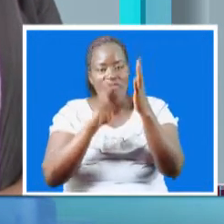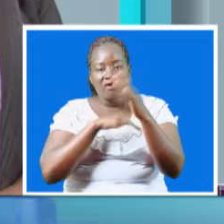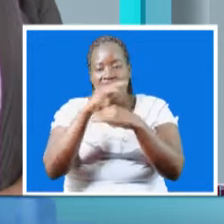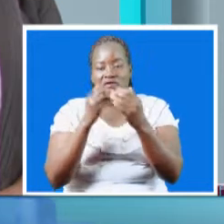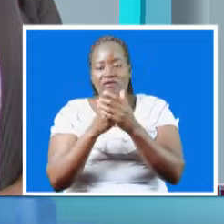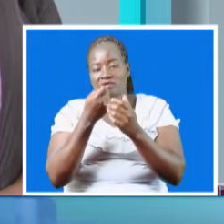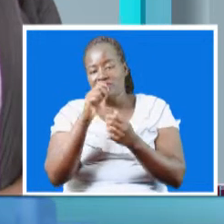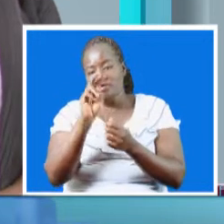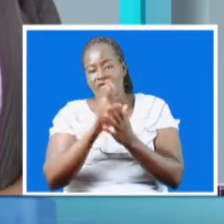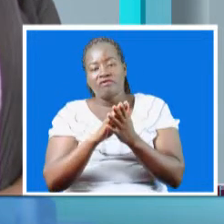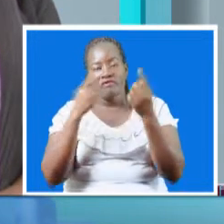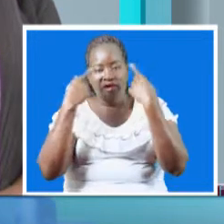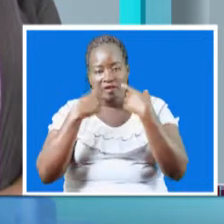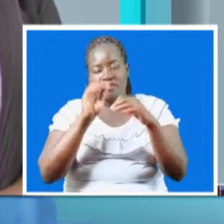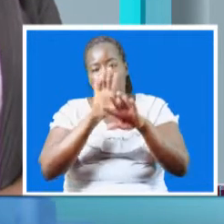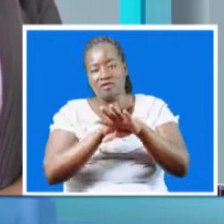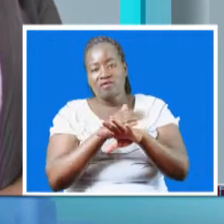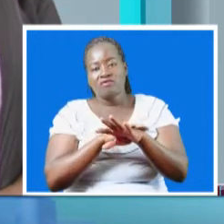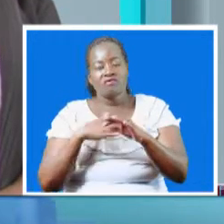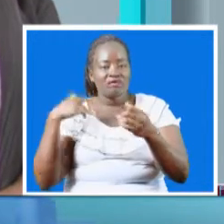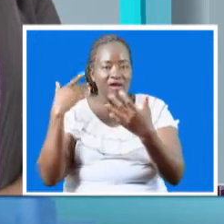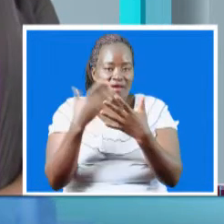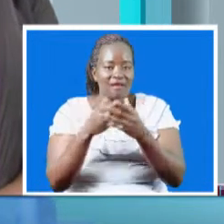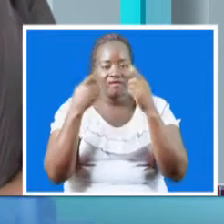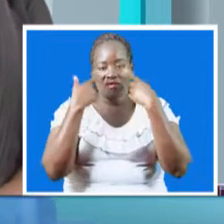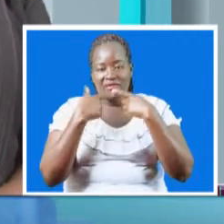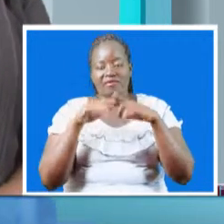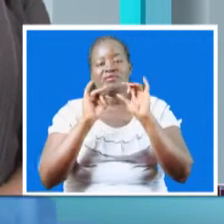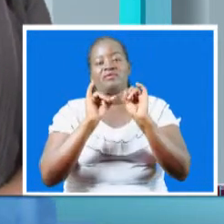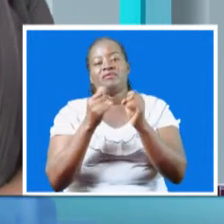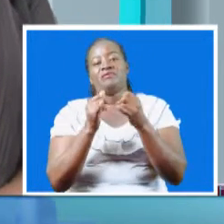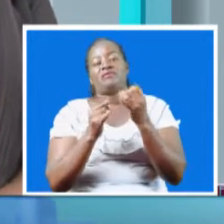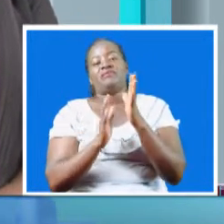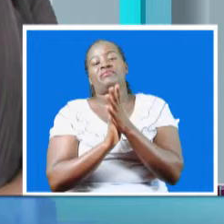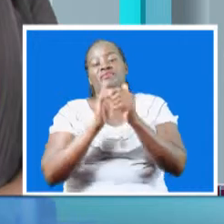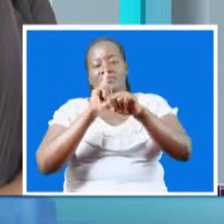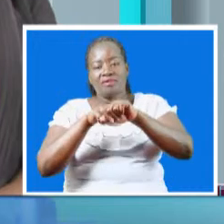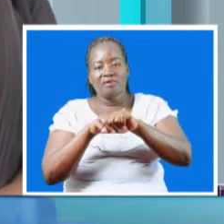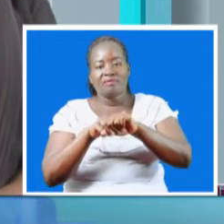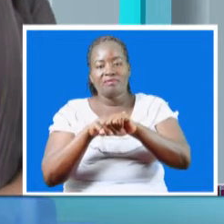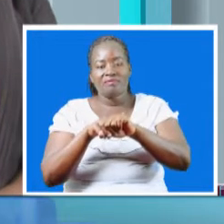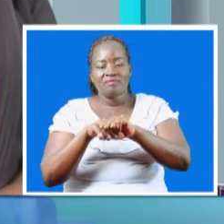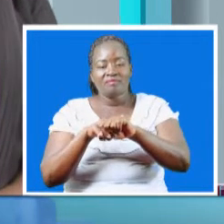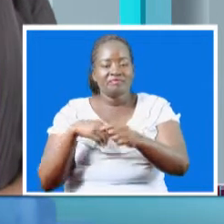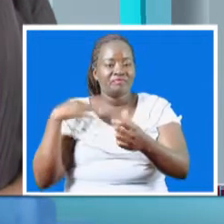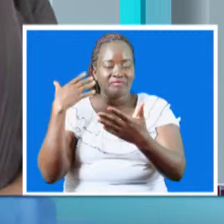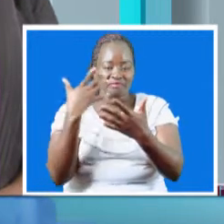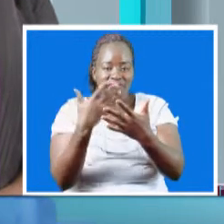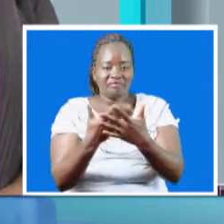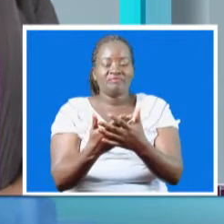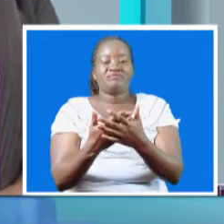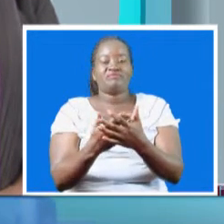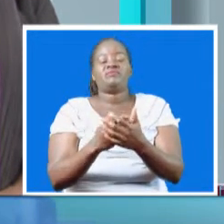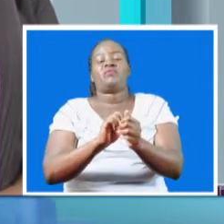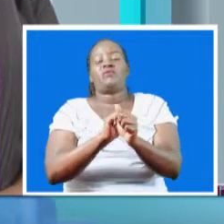ila togoli hali sheshe ni shio dhili ya shikoshi kimemele kina rudhio miru wa Gikuyu. Netuwagi ukane woto koto yoto abrokiri ya Mohoro ni ya mudakiro la thaa yakwa.